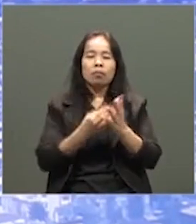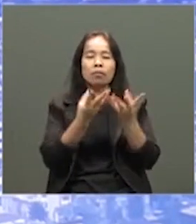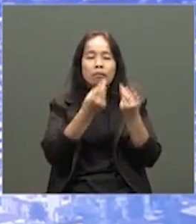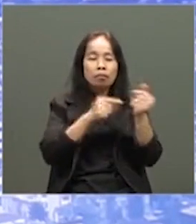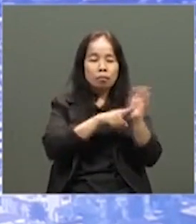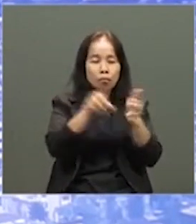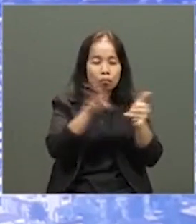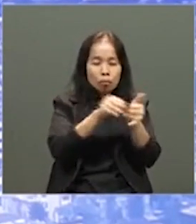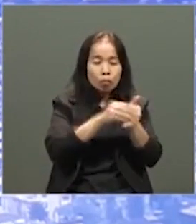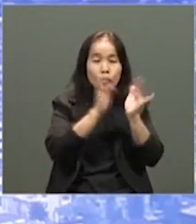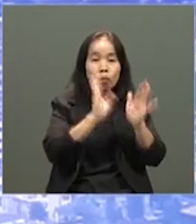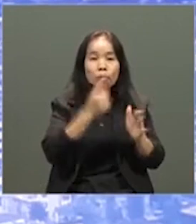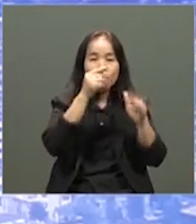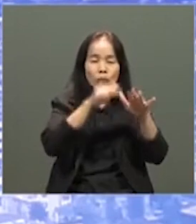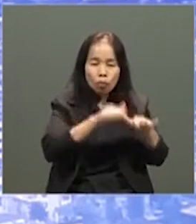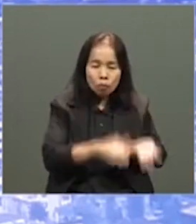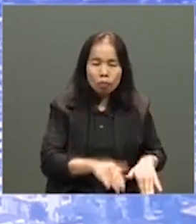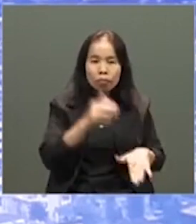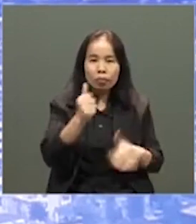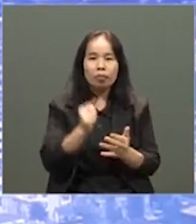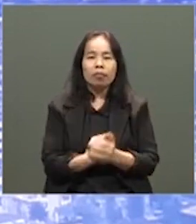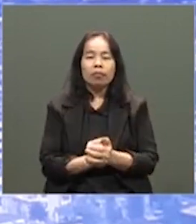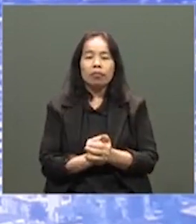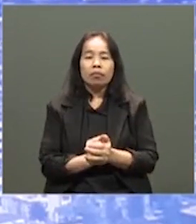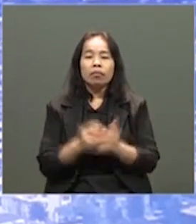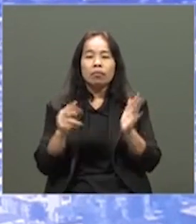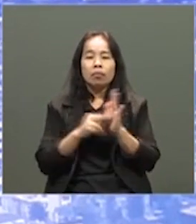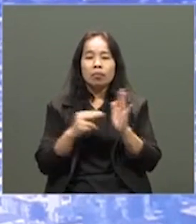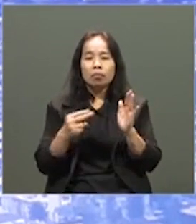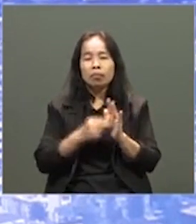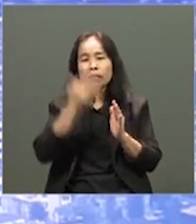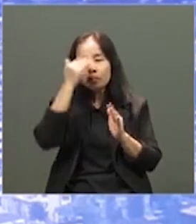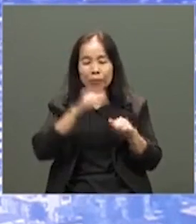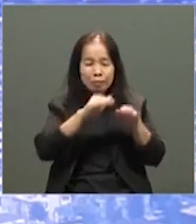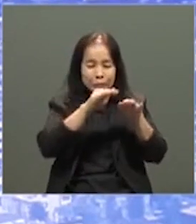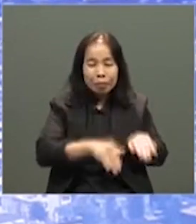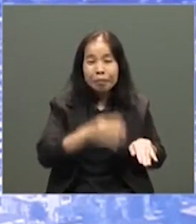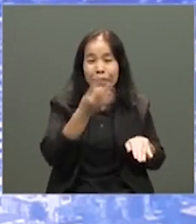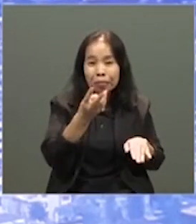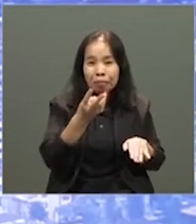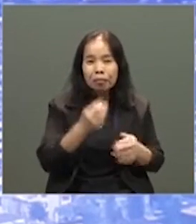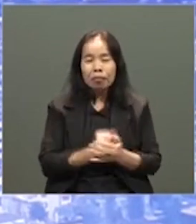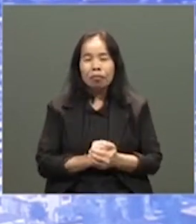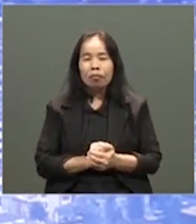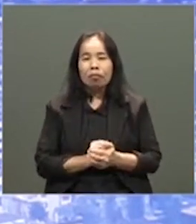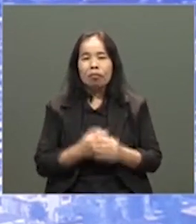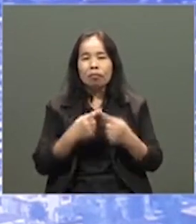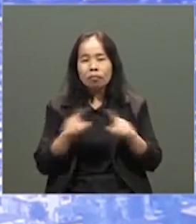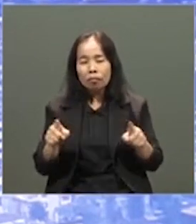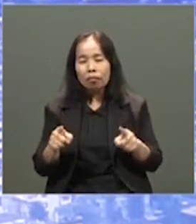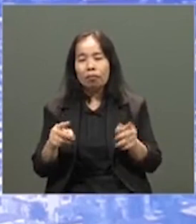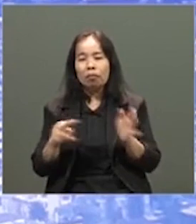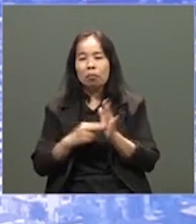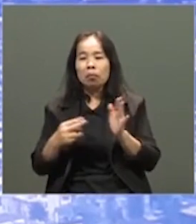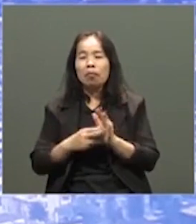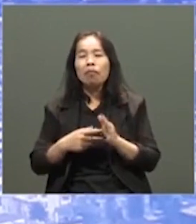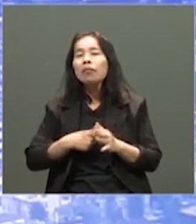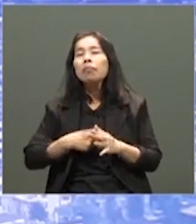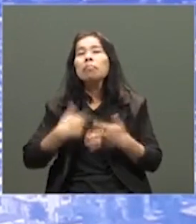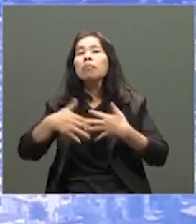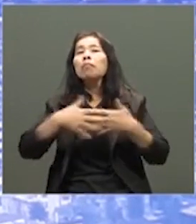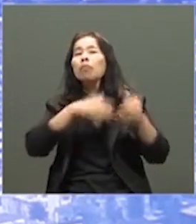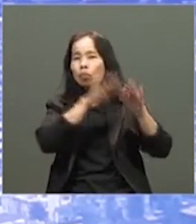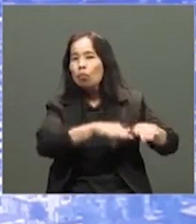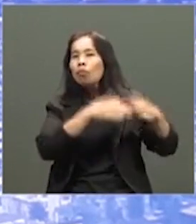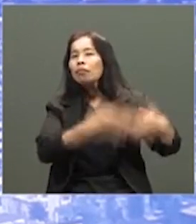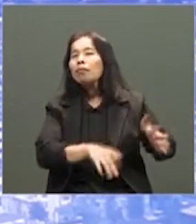ได้ถ้าอย่างที่ผมบอกว่ากาดตกลงมาหน่อยนึงไม่เอา90ขอ80ได้ไหมพุ่งพรวดเลยนะครับตัวเลขถ้